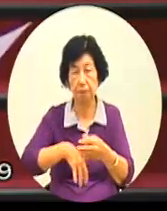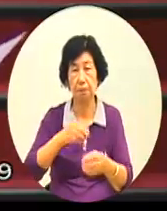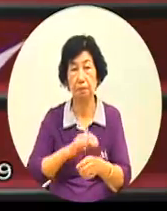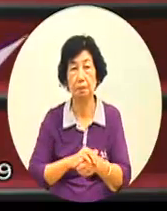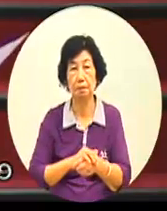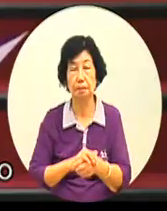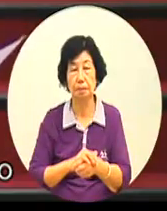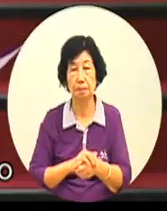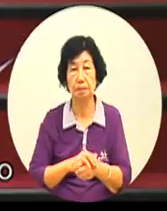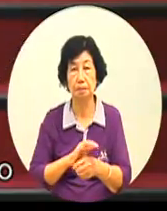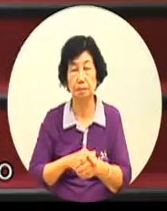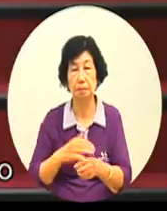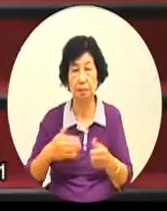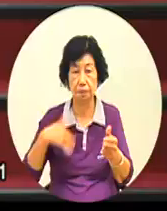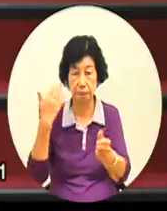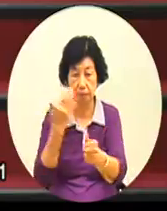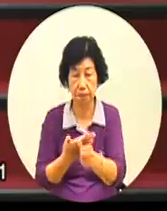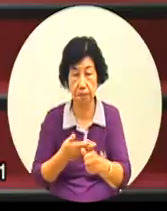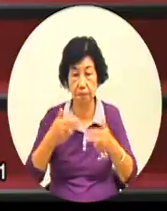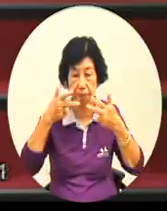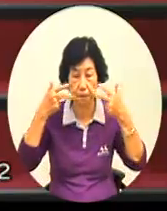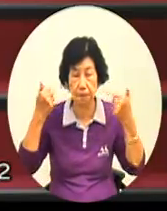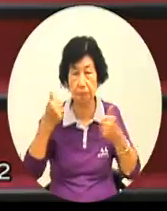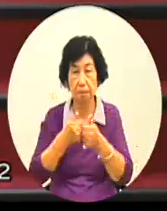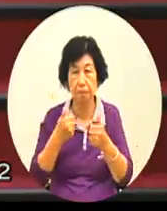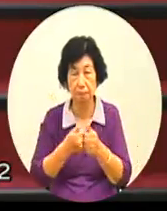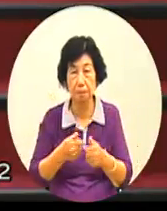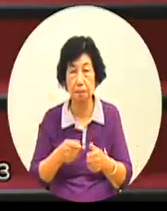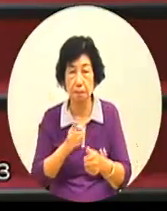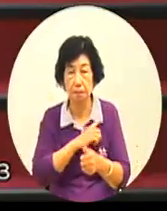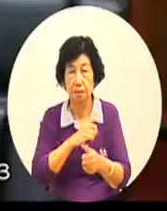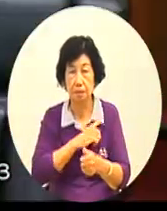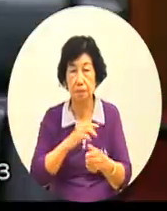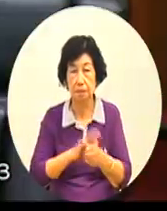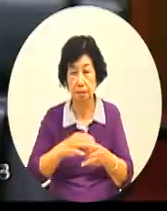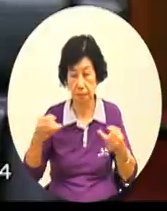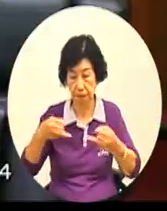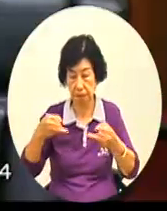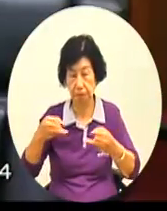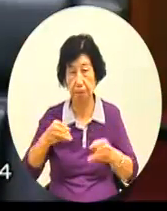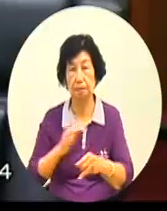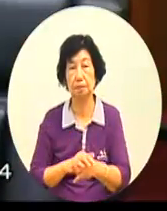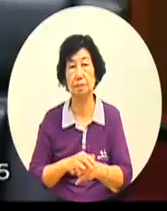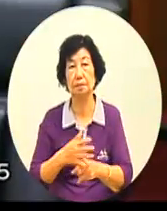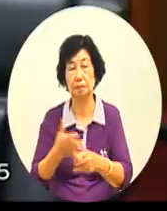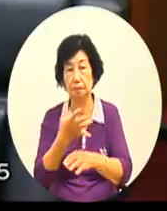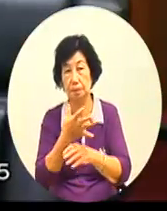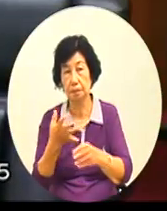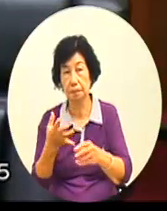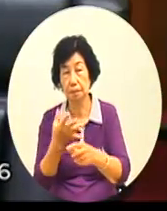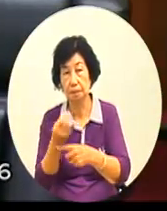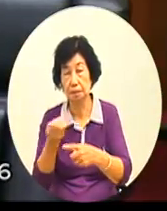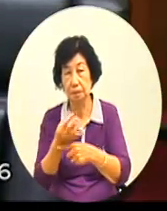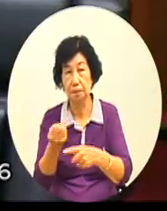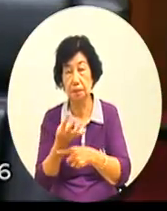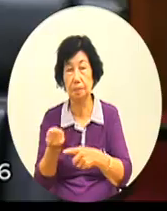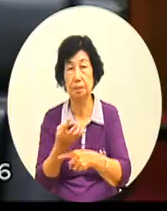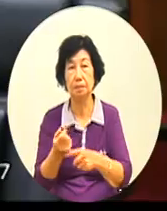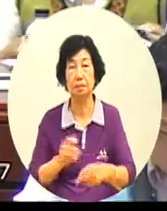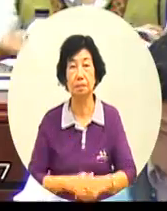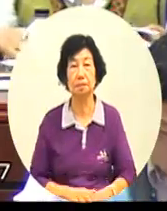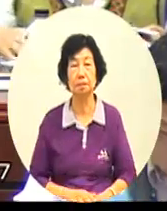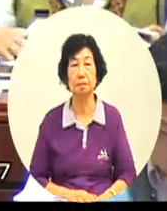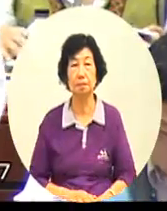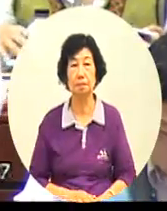你的原民会给你自己打了多少的分数？你讲一下你几分就好了。 好，请古众诸位答复。